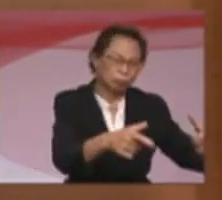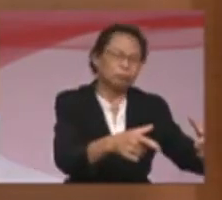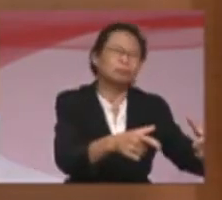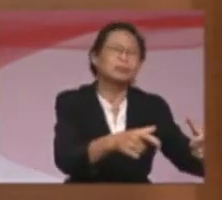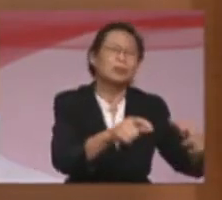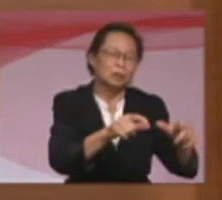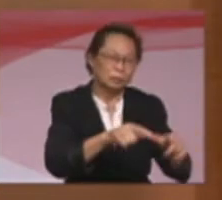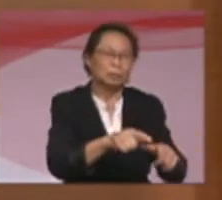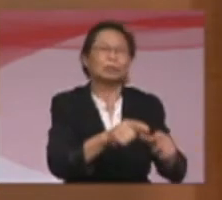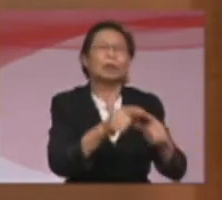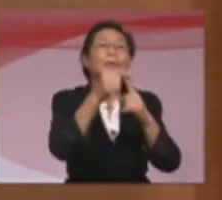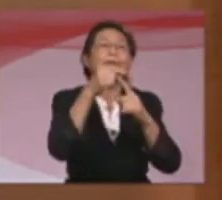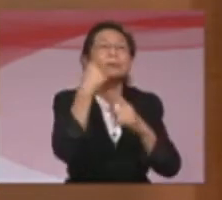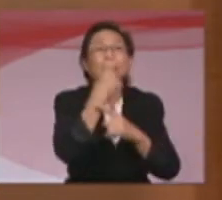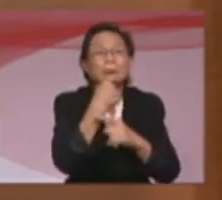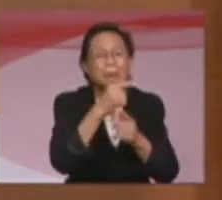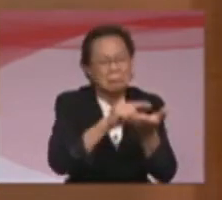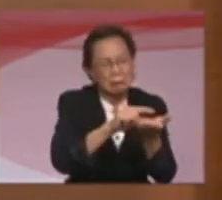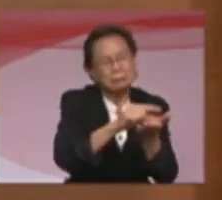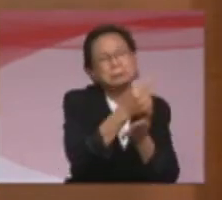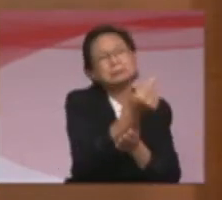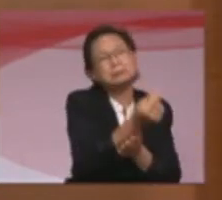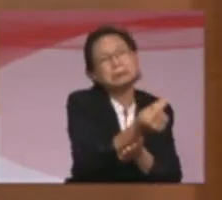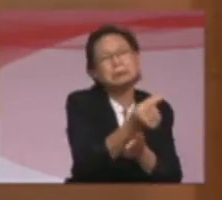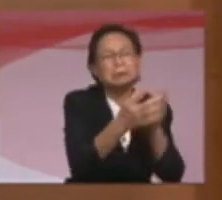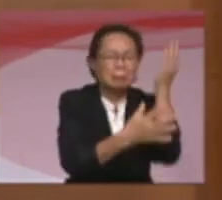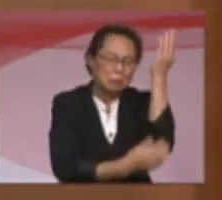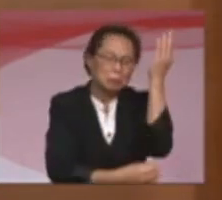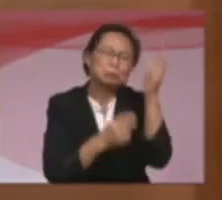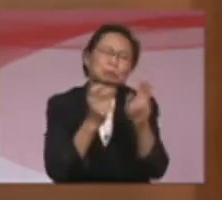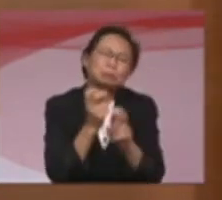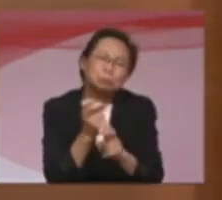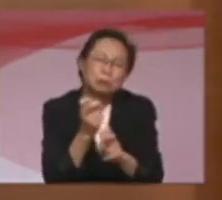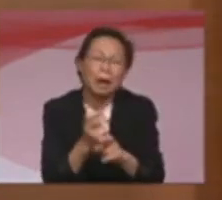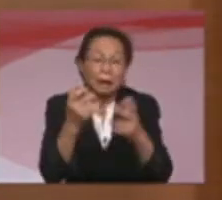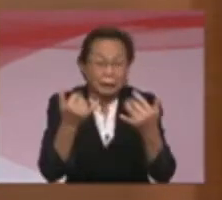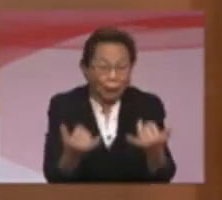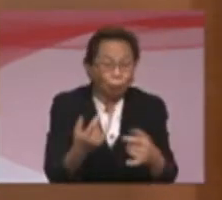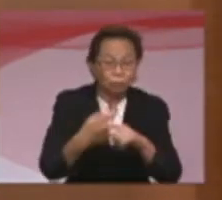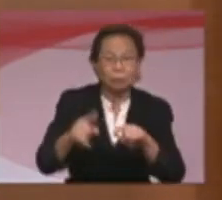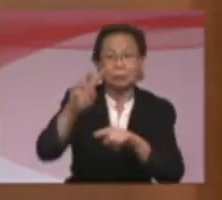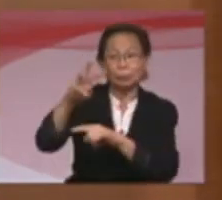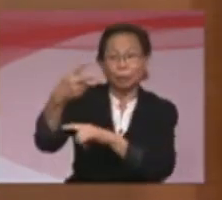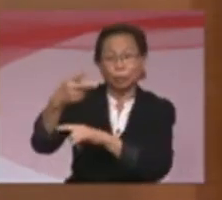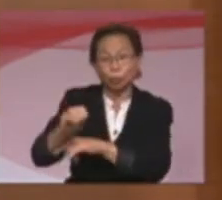berpendapatan rendah, yang miskin dan sebagainya. Tapi sekarang ini WHO telah pun